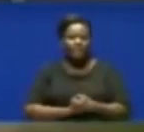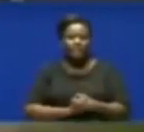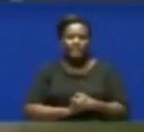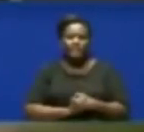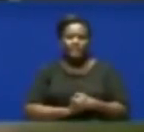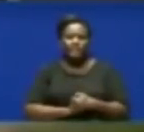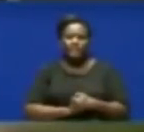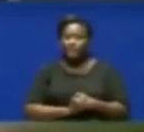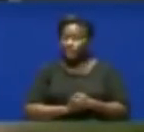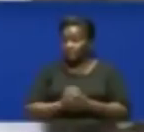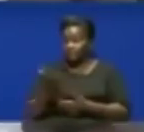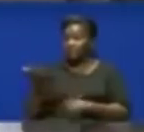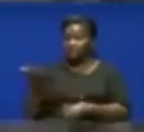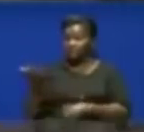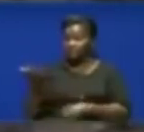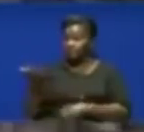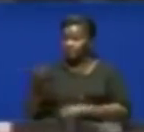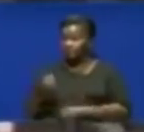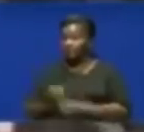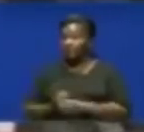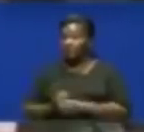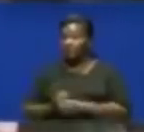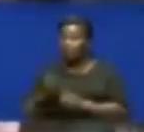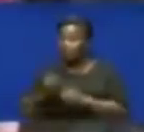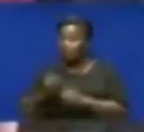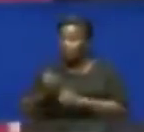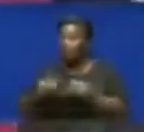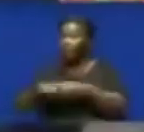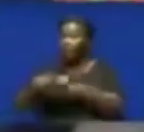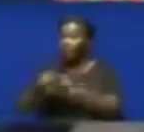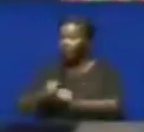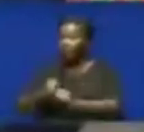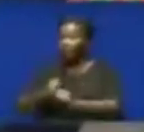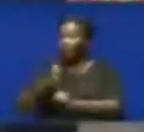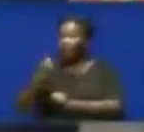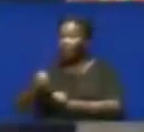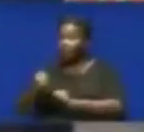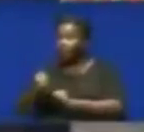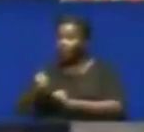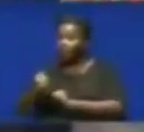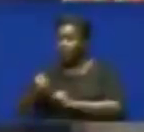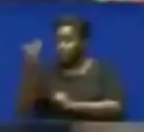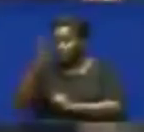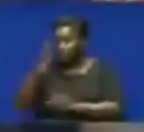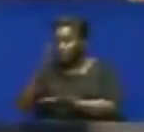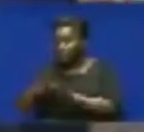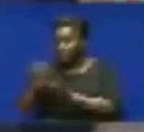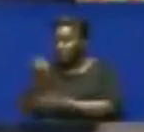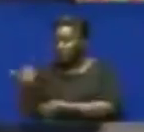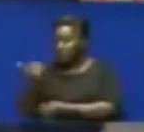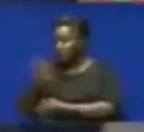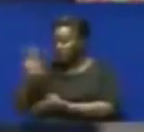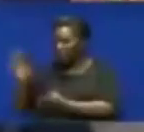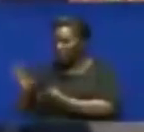Hii ni hatua ya utekelezwaji wa agizo la serikali la kuwataka wanafunzi wote kurejea makwao kwa kipindi cha